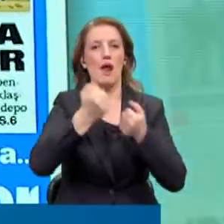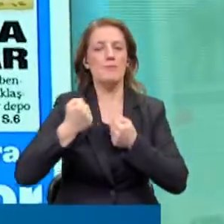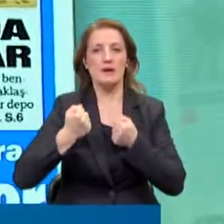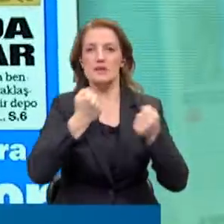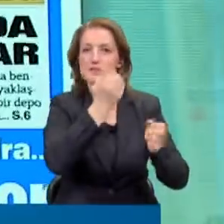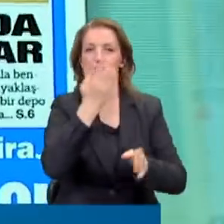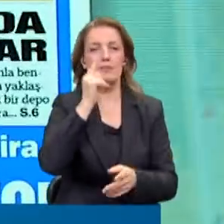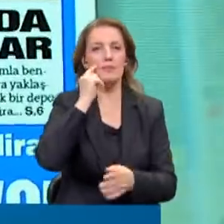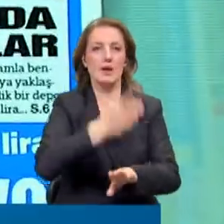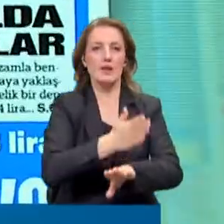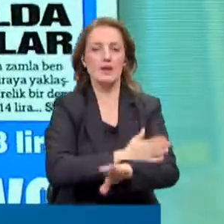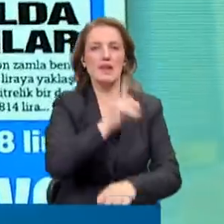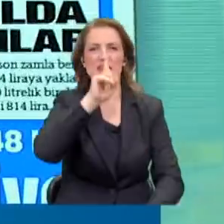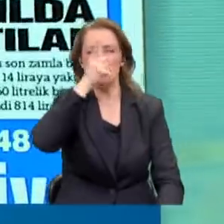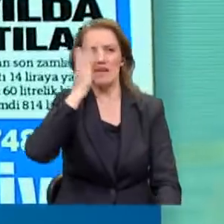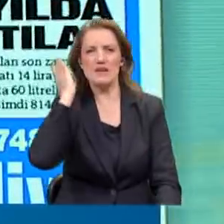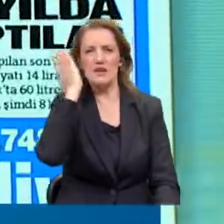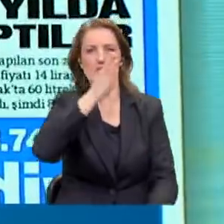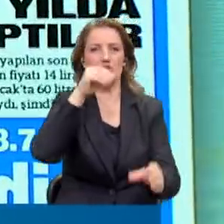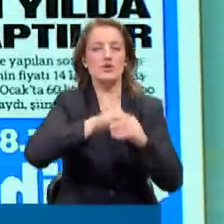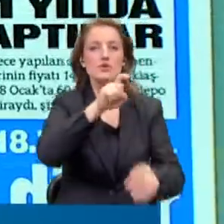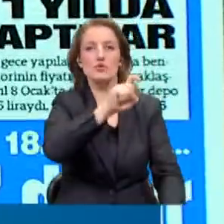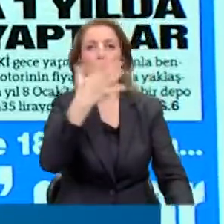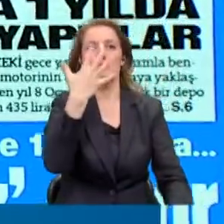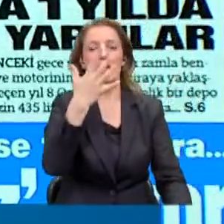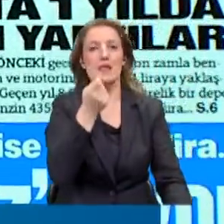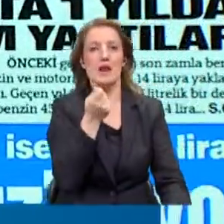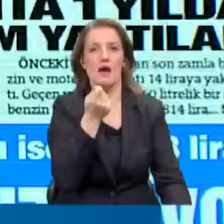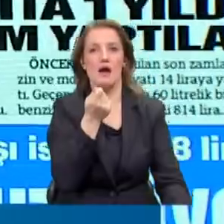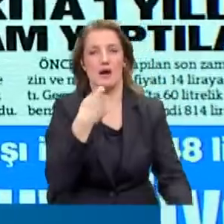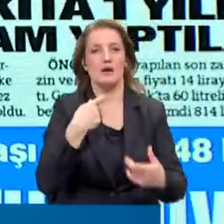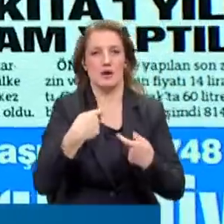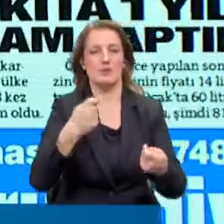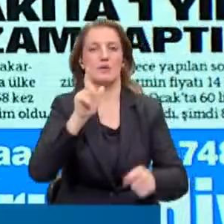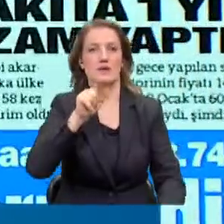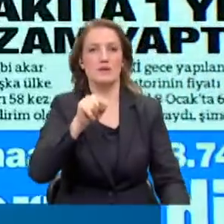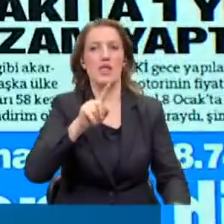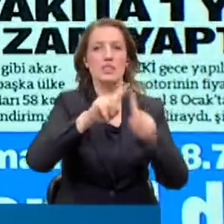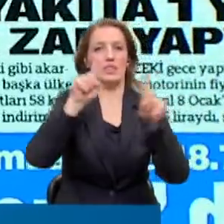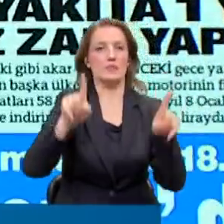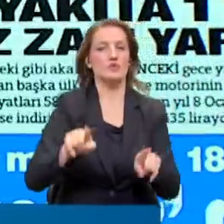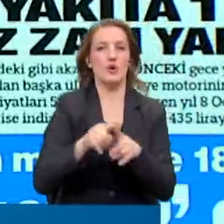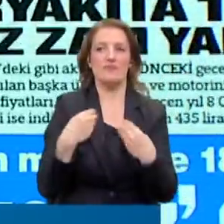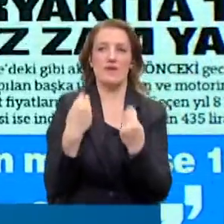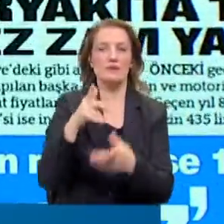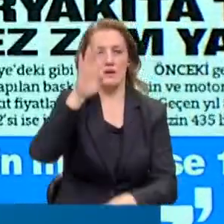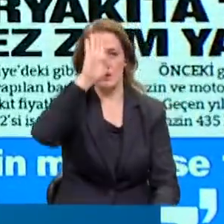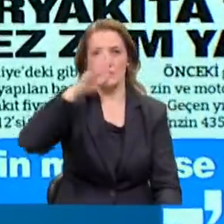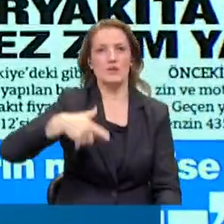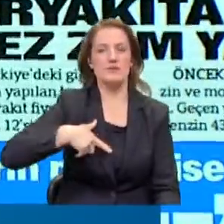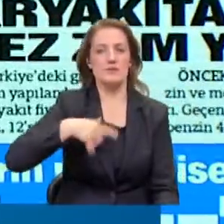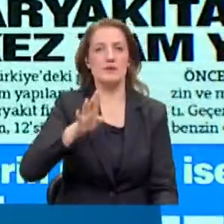gidecek vatandaşın tek yön için 905 lira harcaması gerekiyor. Tablosu da verilmiş. İstanbul-İzmir